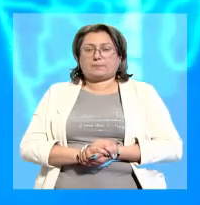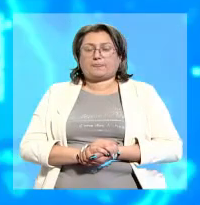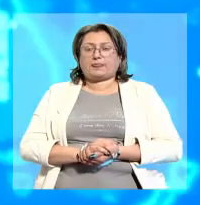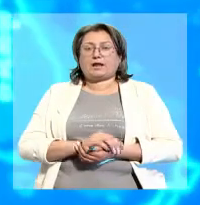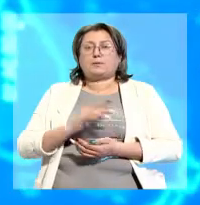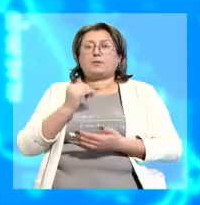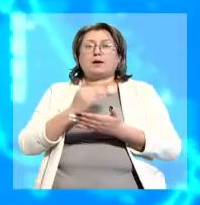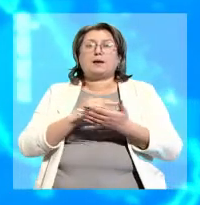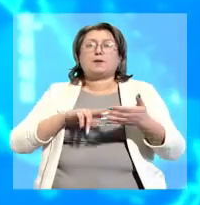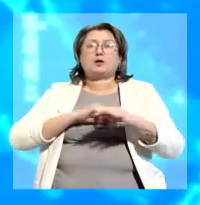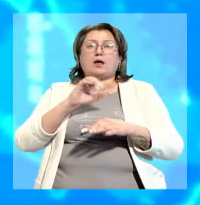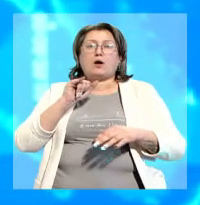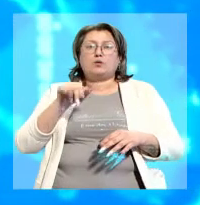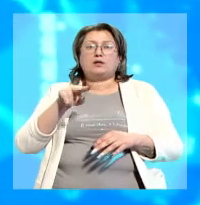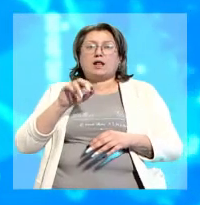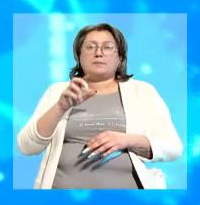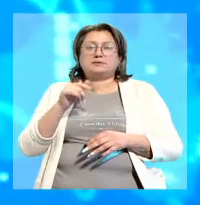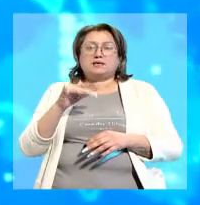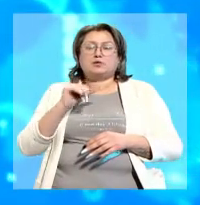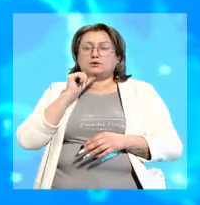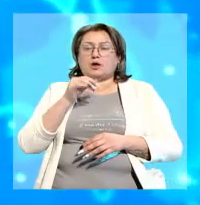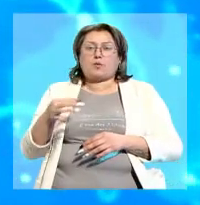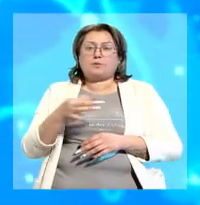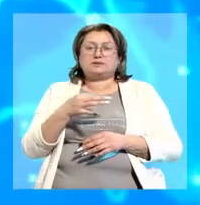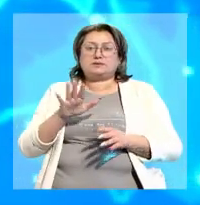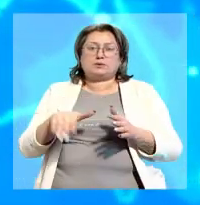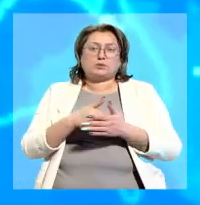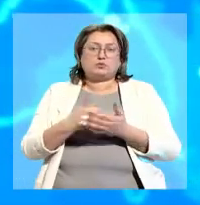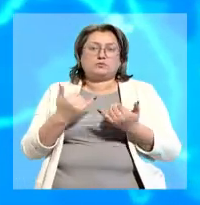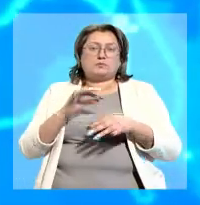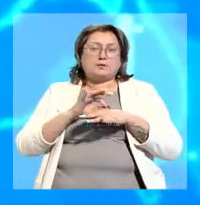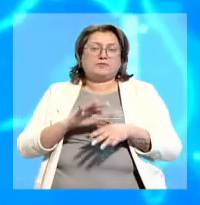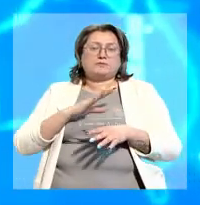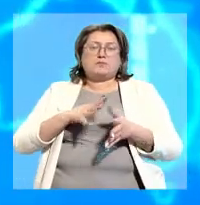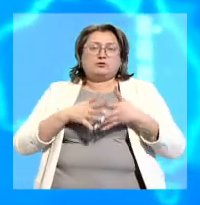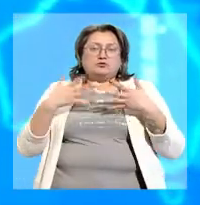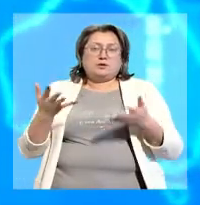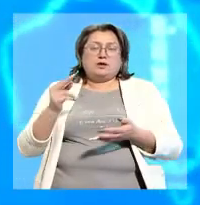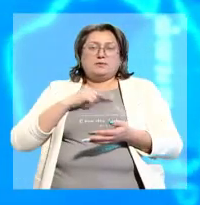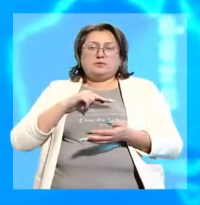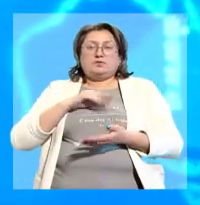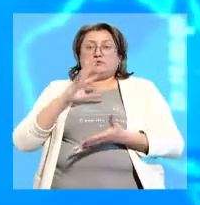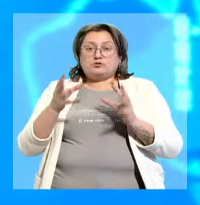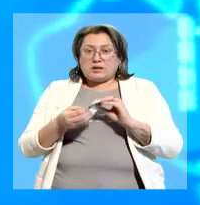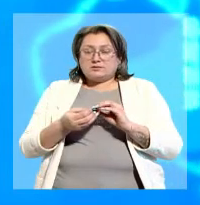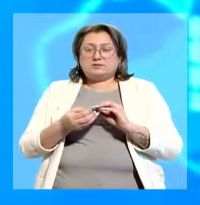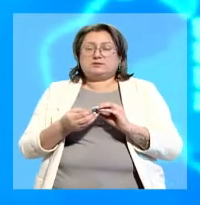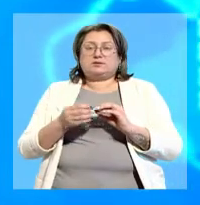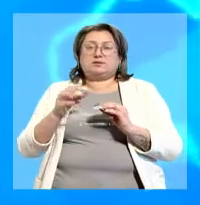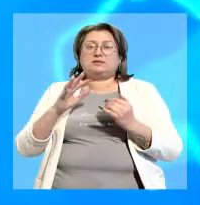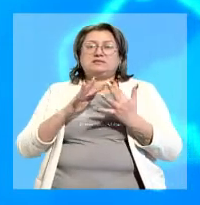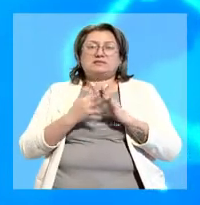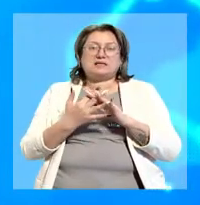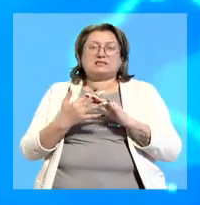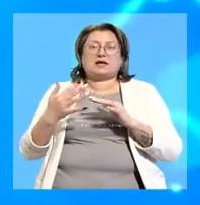жобасы аясында Қостанай облысында осы күнге дейін ауқымды жұмыстар атқарылды. Нәтижесінде ауыл аймақ ажарланып, әлеуметтің әлеуеті